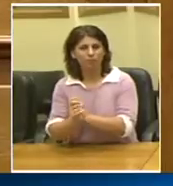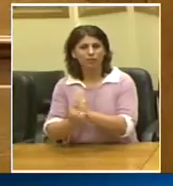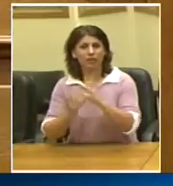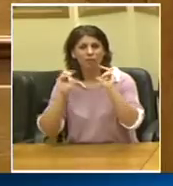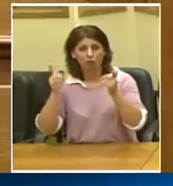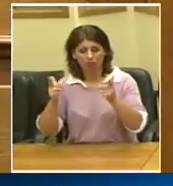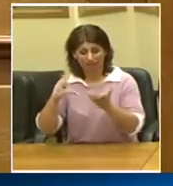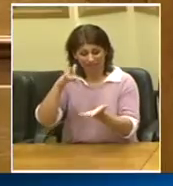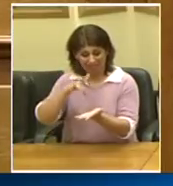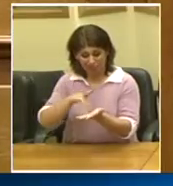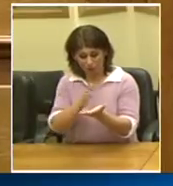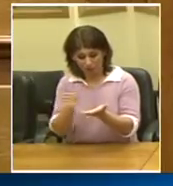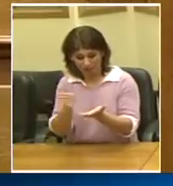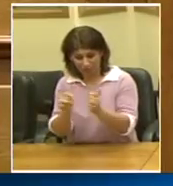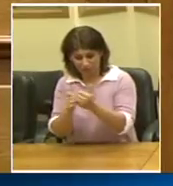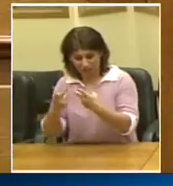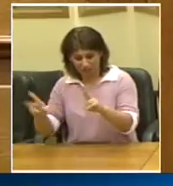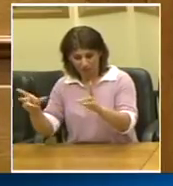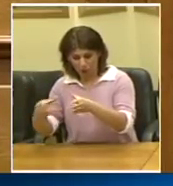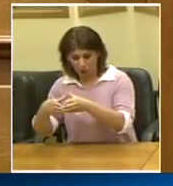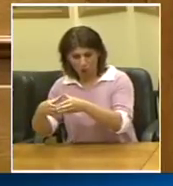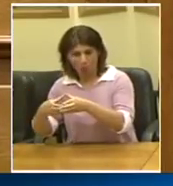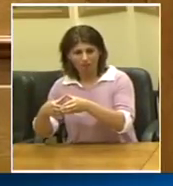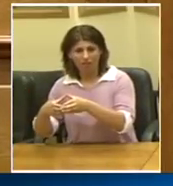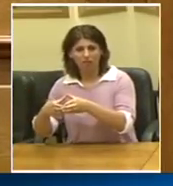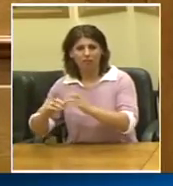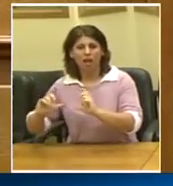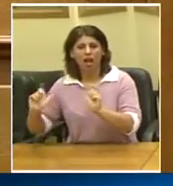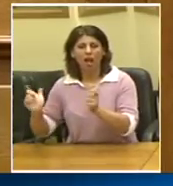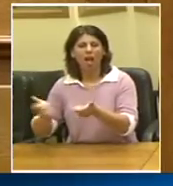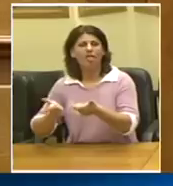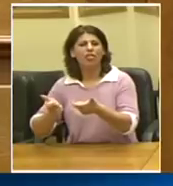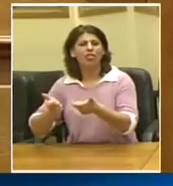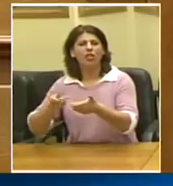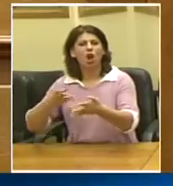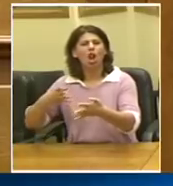από κεντροδεξιό φιλελεύθερο κόμμα σε εθνολαϊκιστικό μόρφωμα.